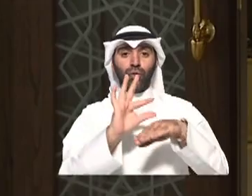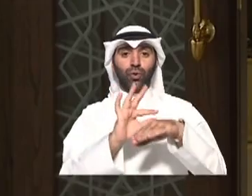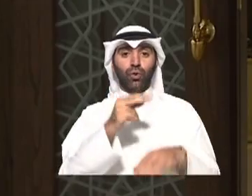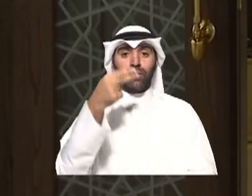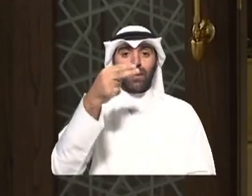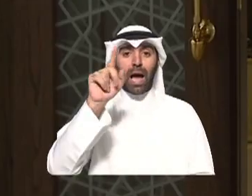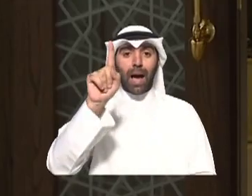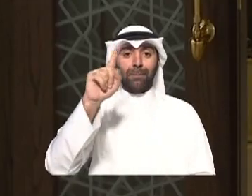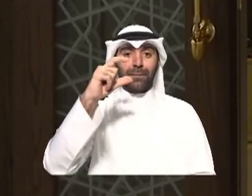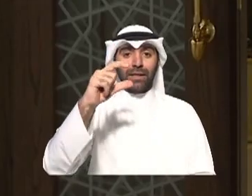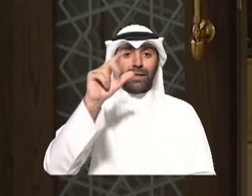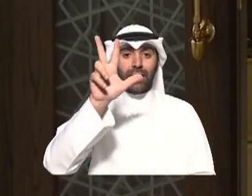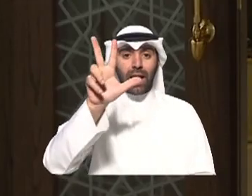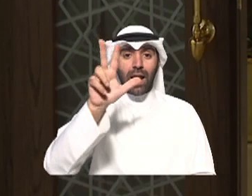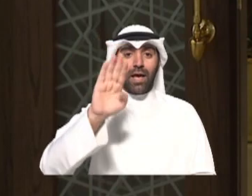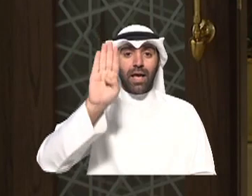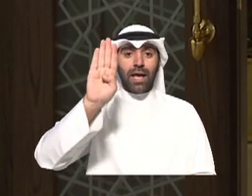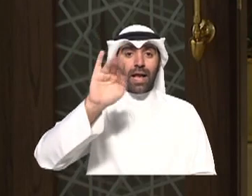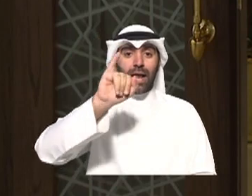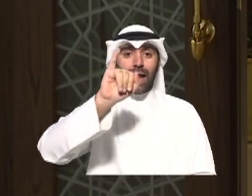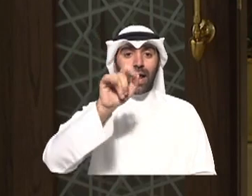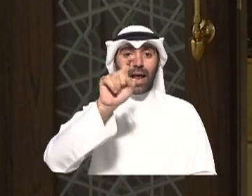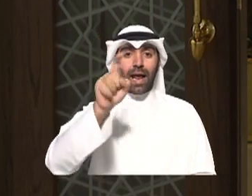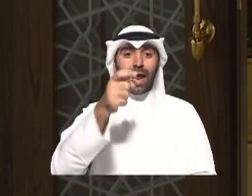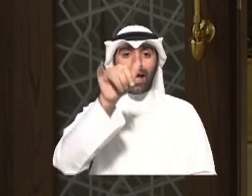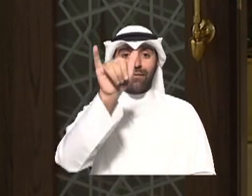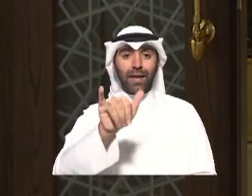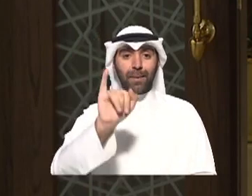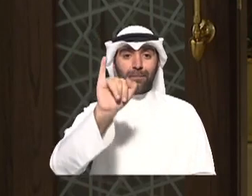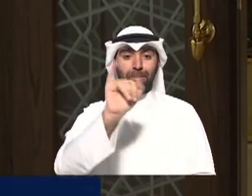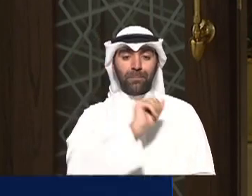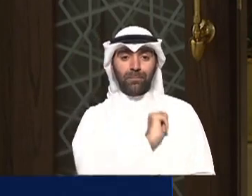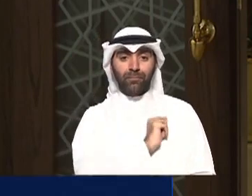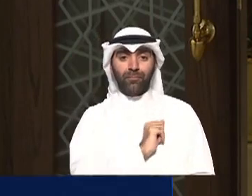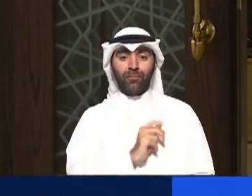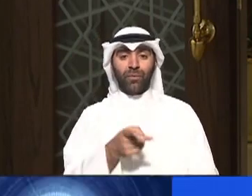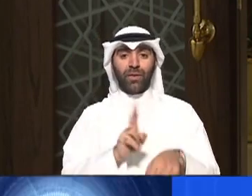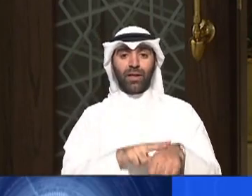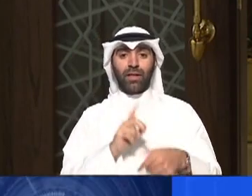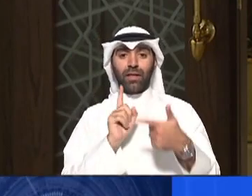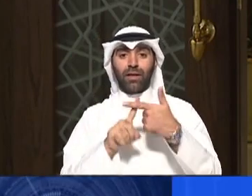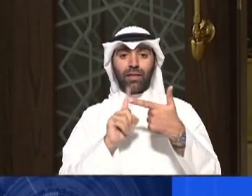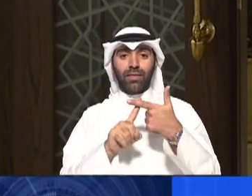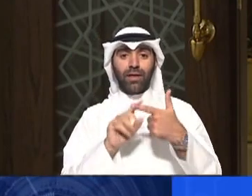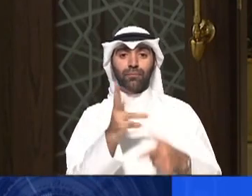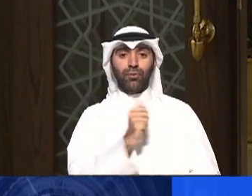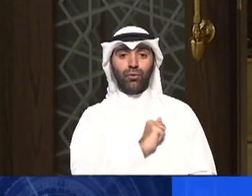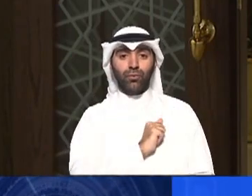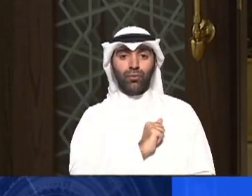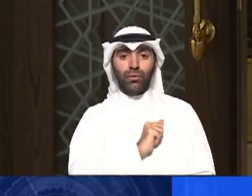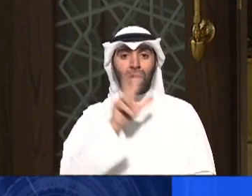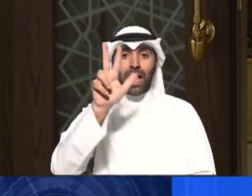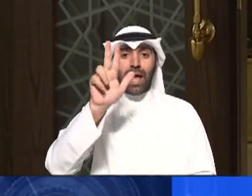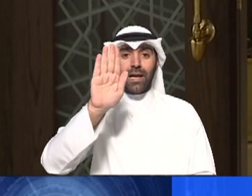والاستجواب الآخر من النائب الحميد السبيعي، وأيضا هناك قوانين مدرجة أيضا على جلسة يوم الثلاثاء المقبل. نعم. أما